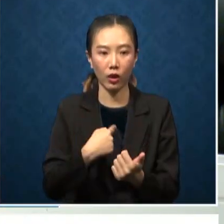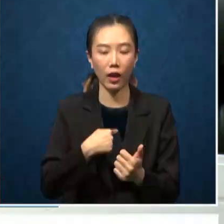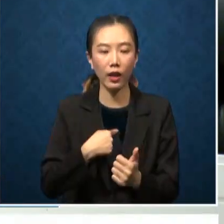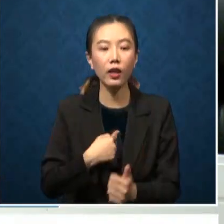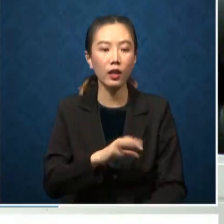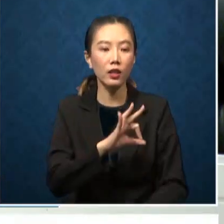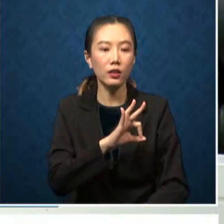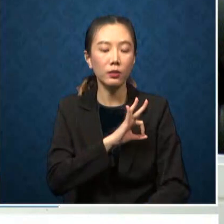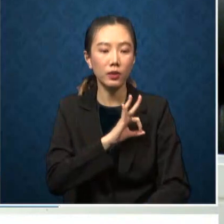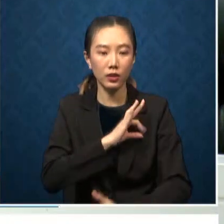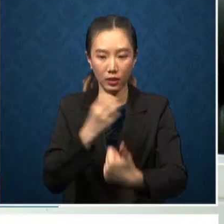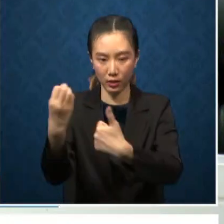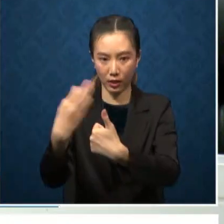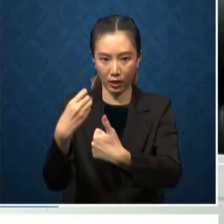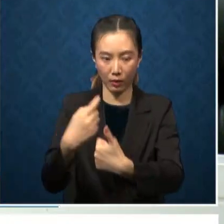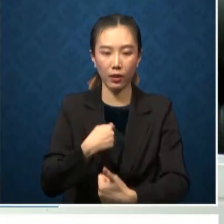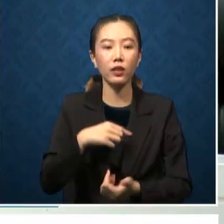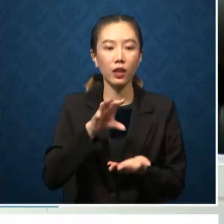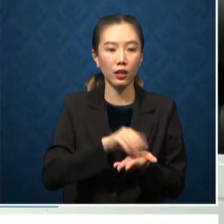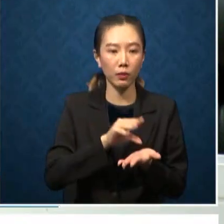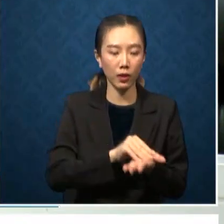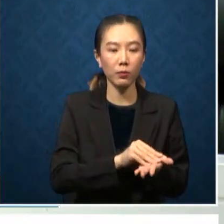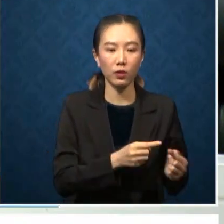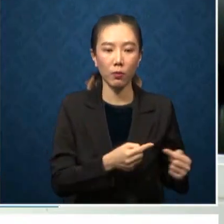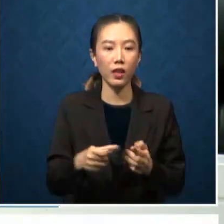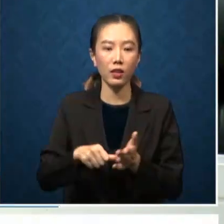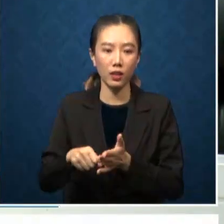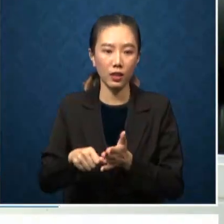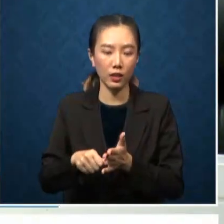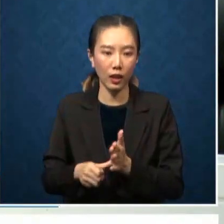ชน์ให้กับทางสำนักงานกพร.ได้นำไปปรับปรุงต่อไปค่ะขอกราบขอบพระคุณค่ะ ขอบคุณ